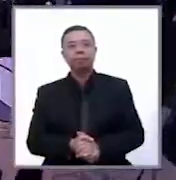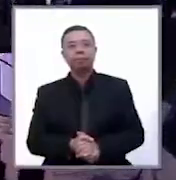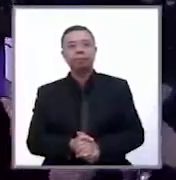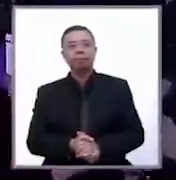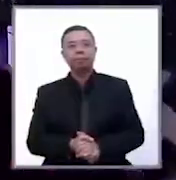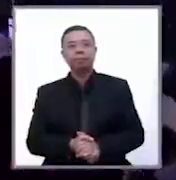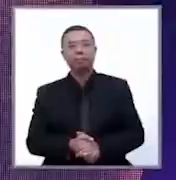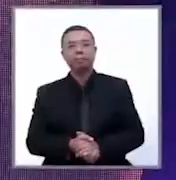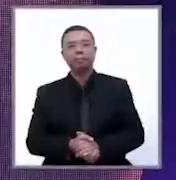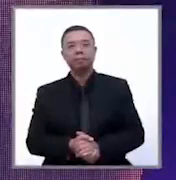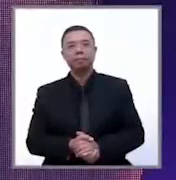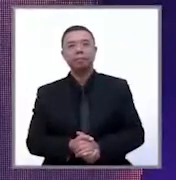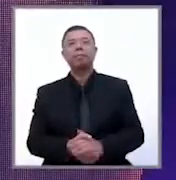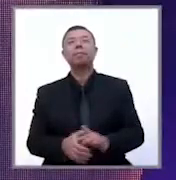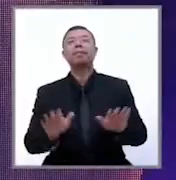bapak-bapak